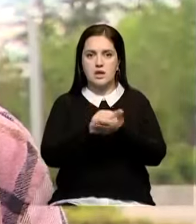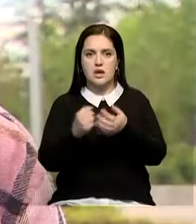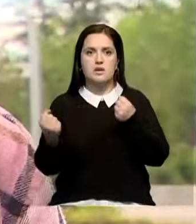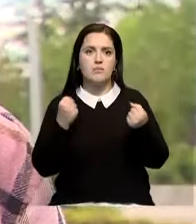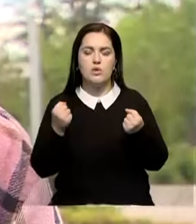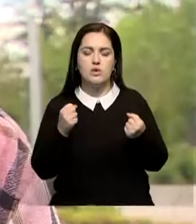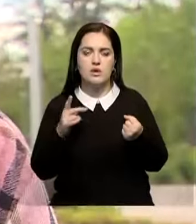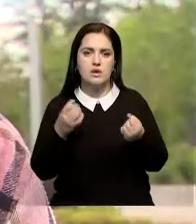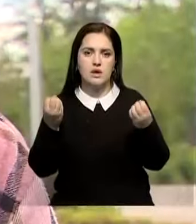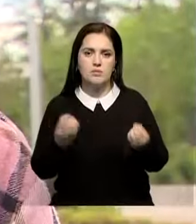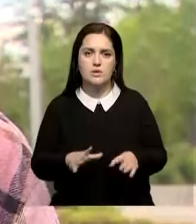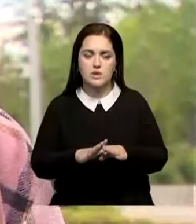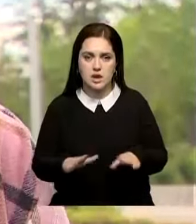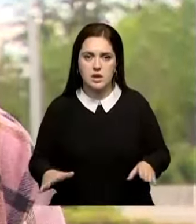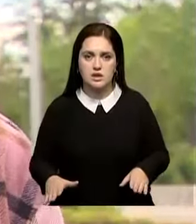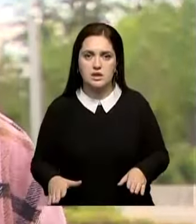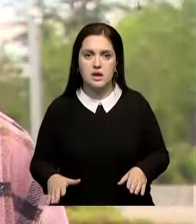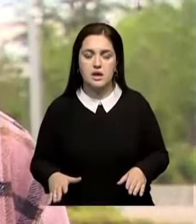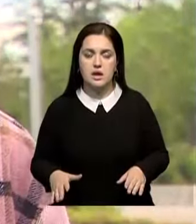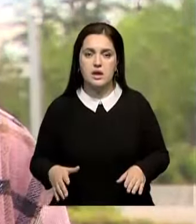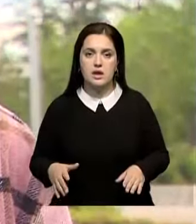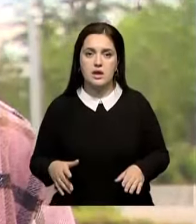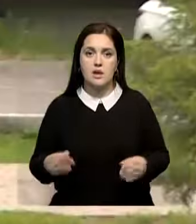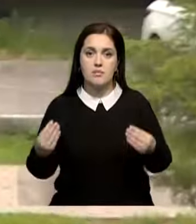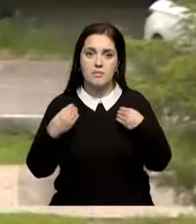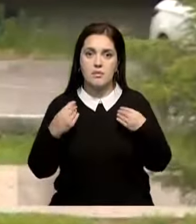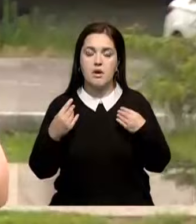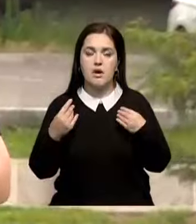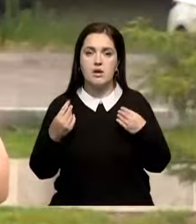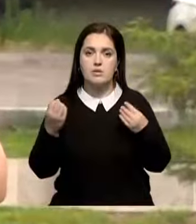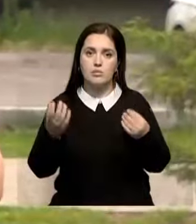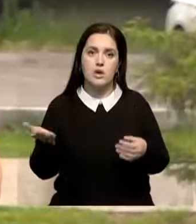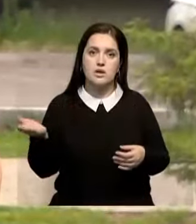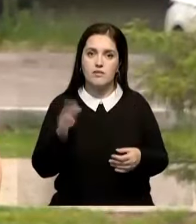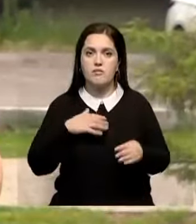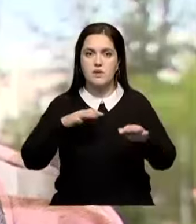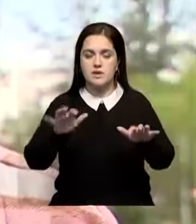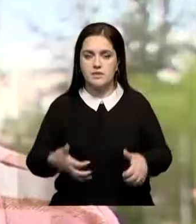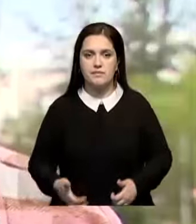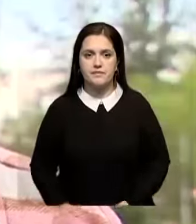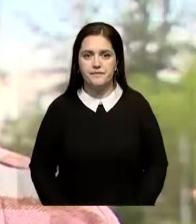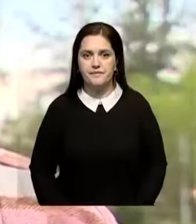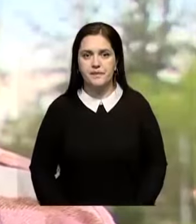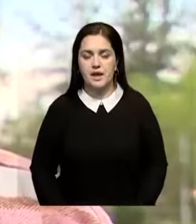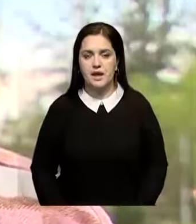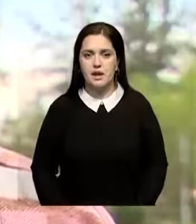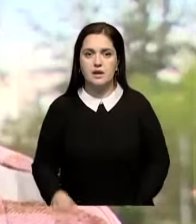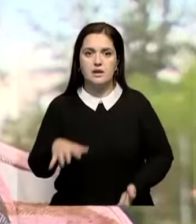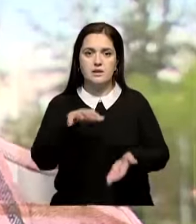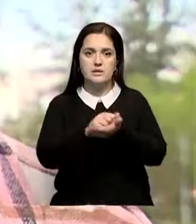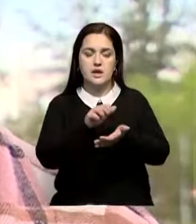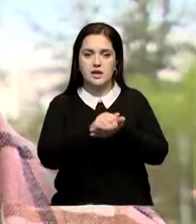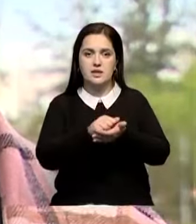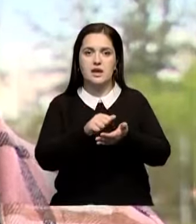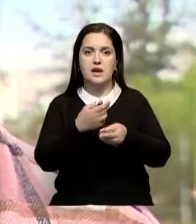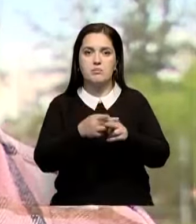как бы. И вот это вот хорошо, то, что нам предлагают альтернативу, а не просто говорят, типа, вот мы забираем и все. Я сейчас хочу заняться тайским